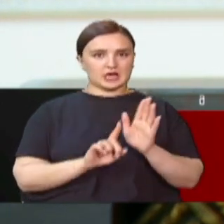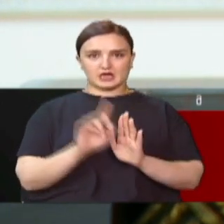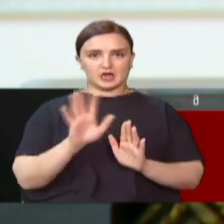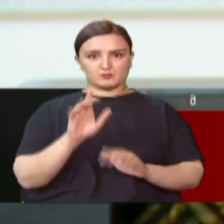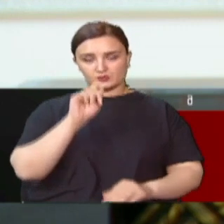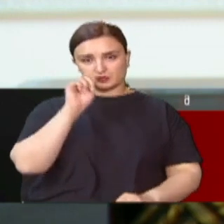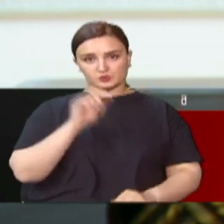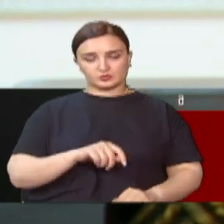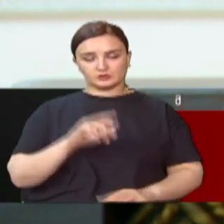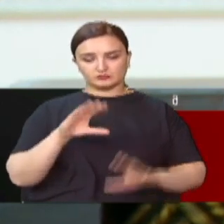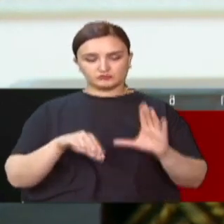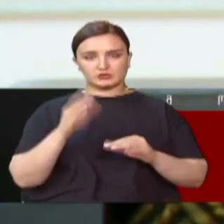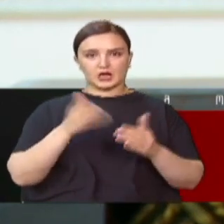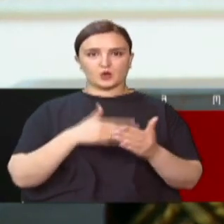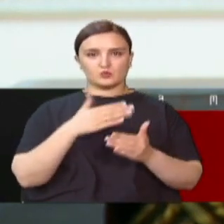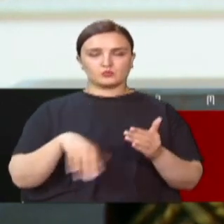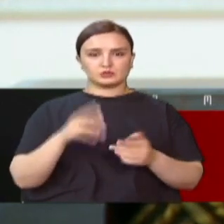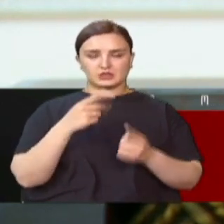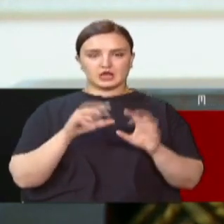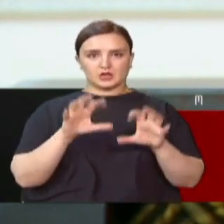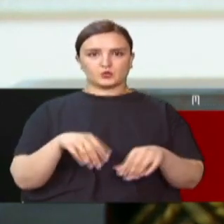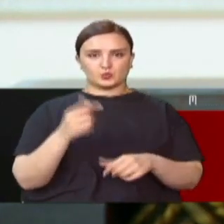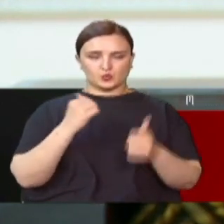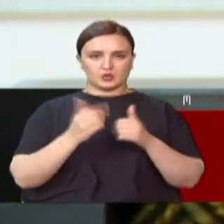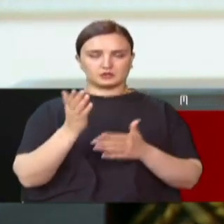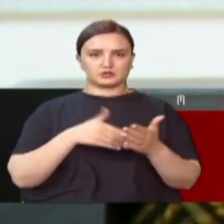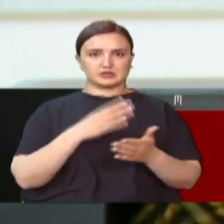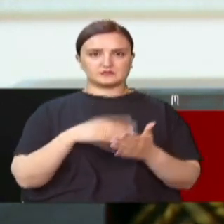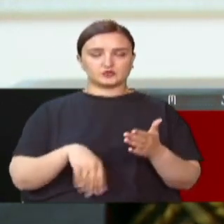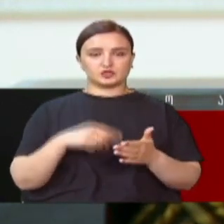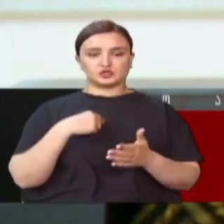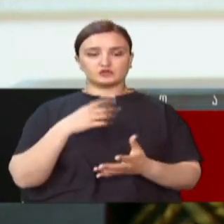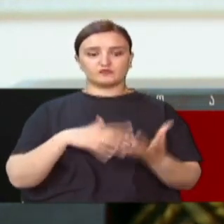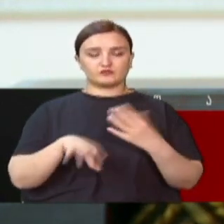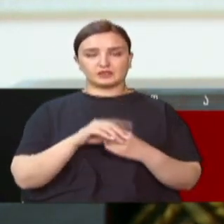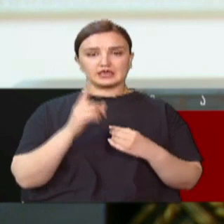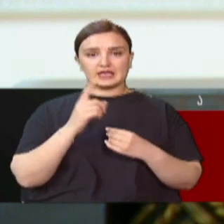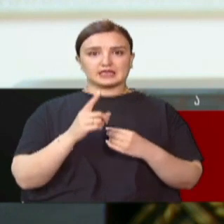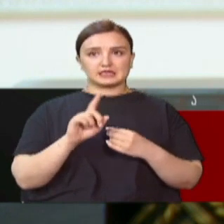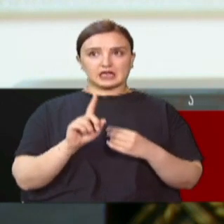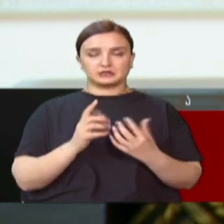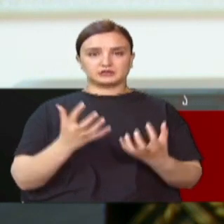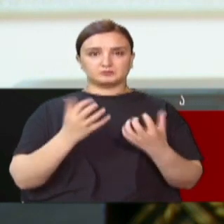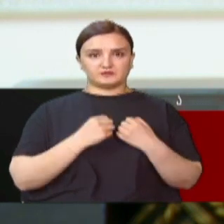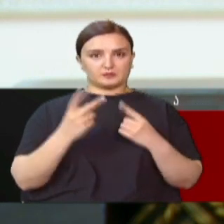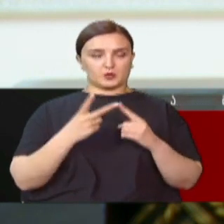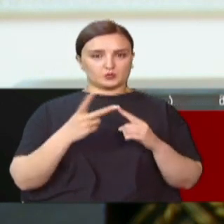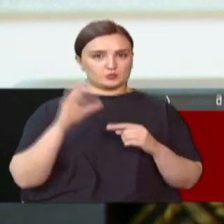უკრაინამ და ფაქტურად გააუქმოს და გაიწვიოს ეს კანონი უკან. Ჩვენ ერთი დათქმით მივიღეთ მეორე